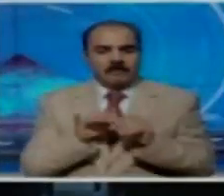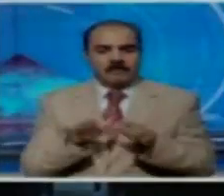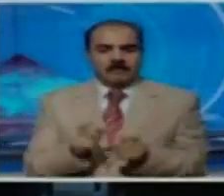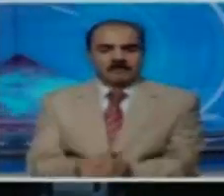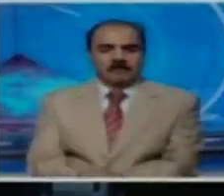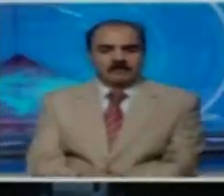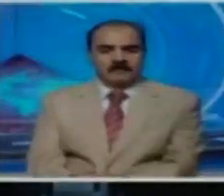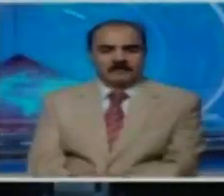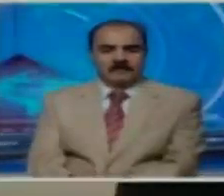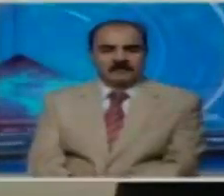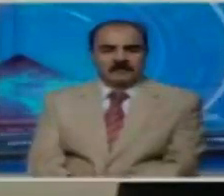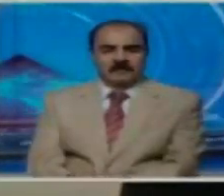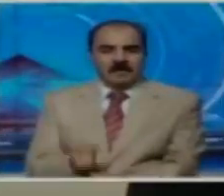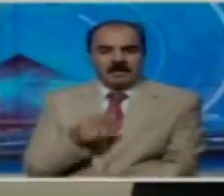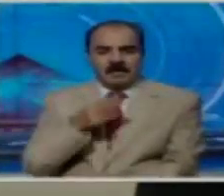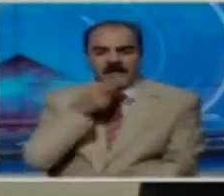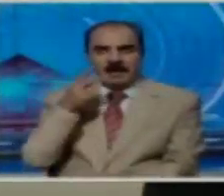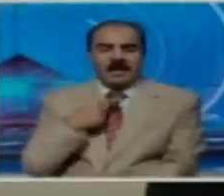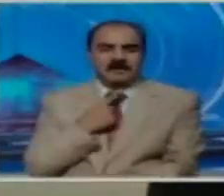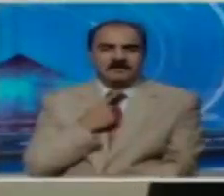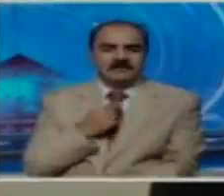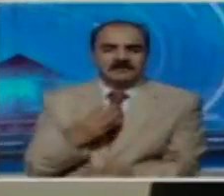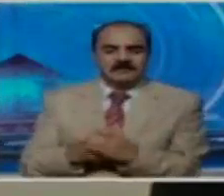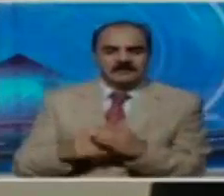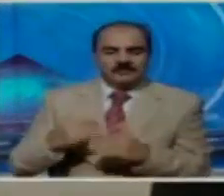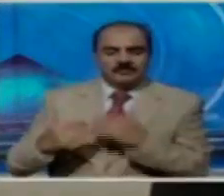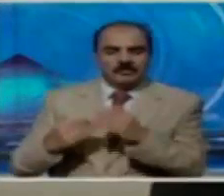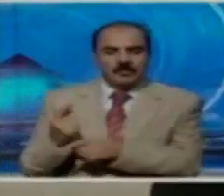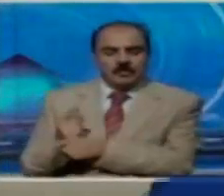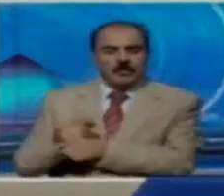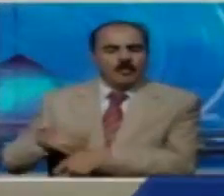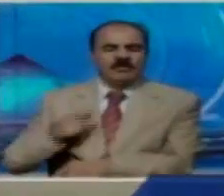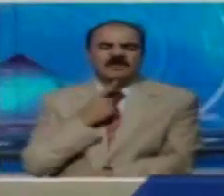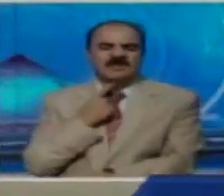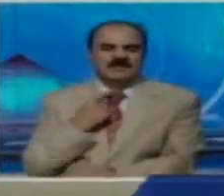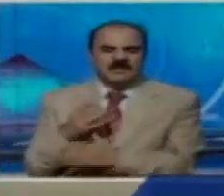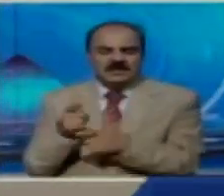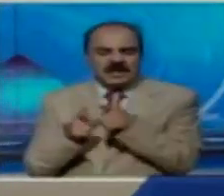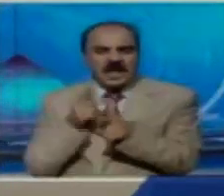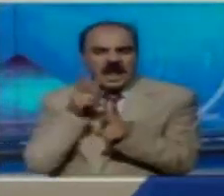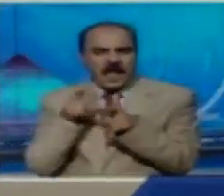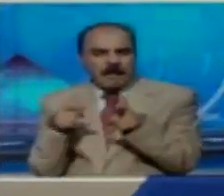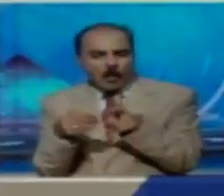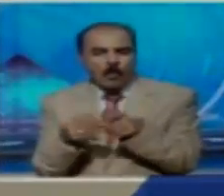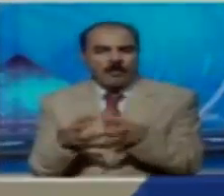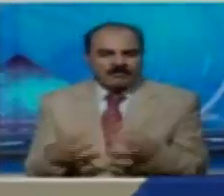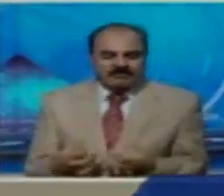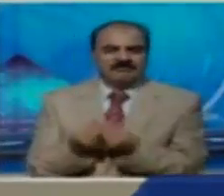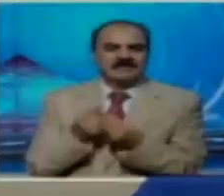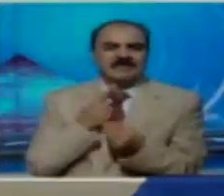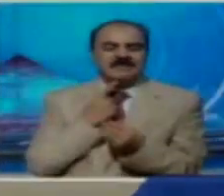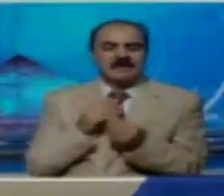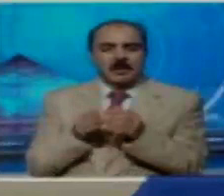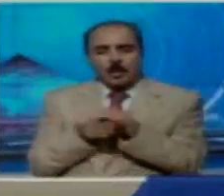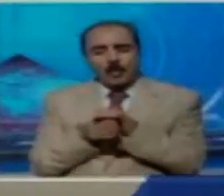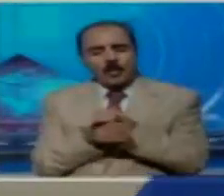المتميزه. هذا الحلم ظل حلم لكل جيل ولكل استاذ ولكل عضو هيئه تدريس وهيئه معاونه في قسم